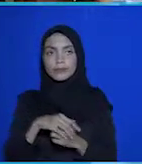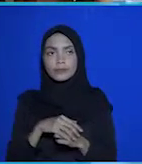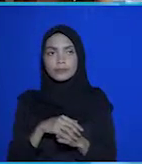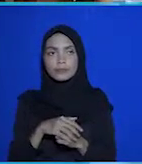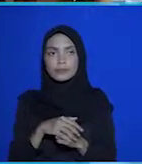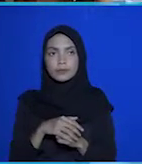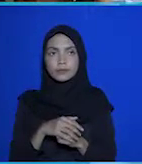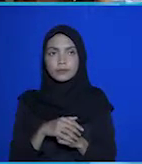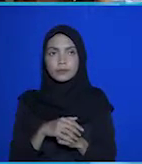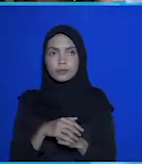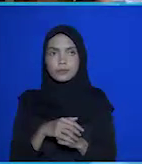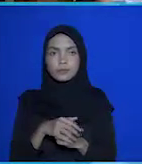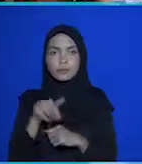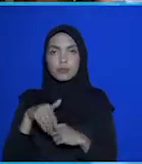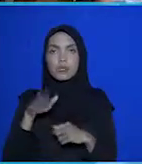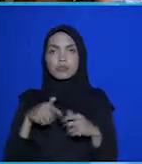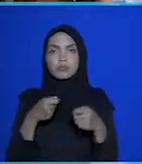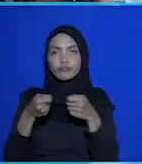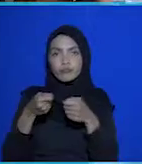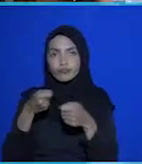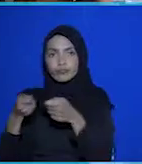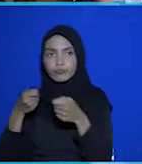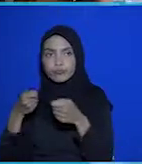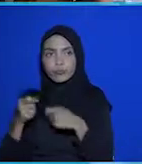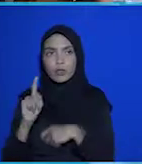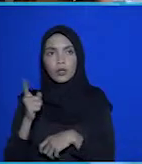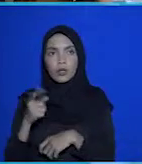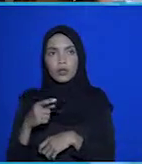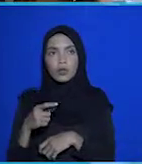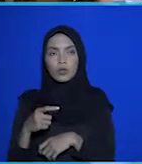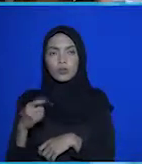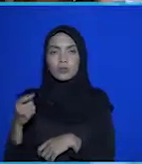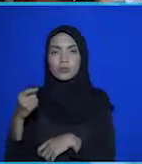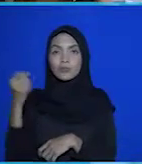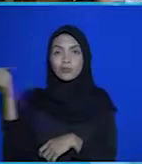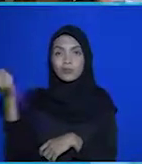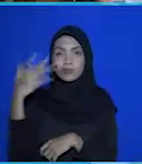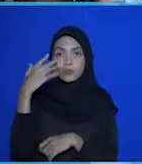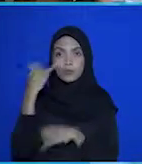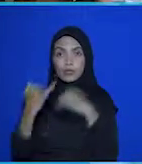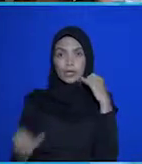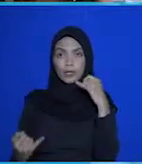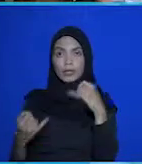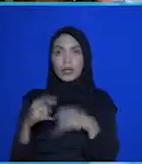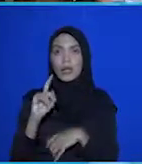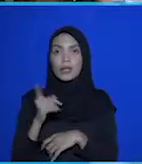sudah dalam penanganan. Kalau informasi terakhir itu ada